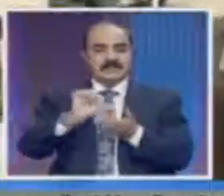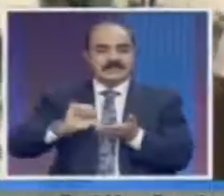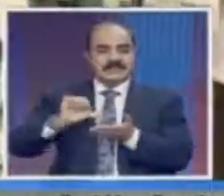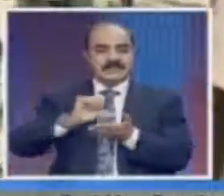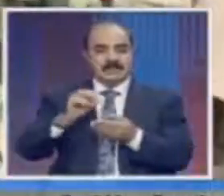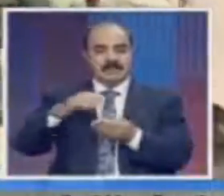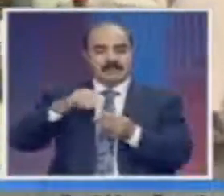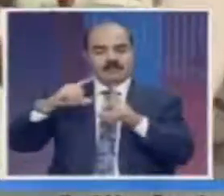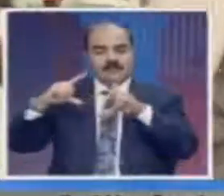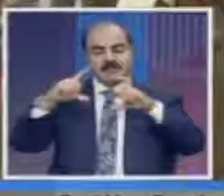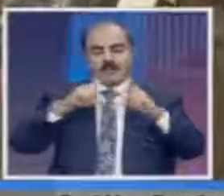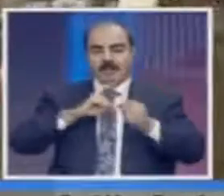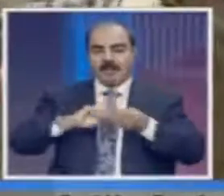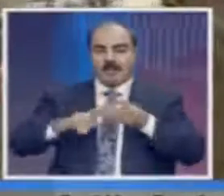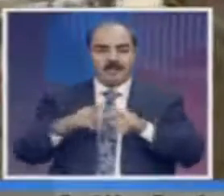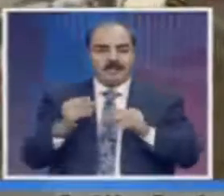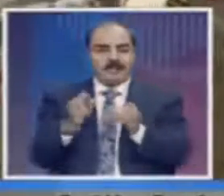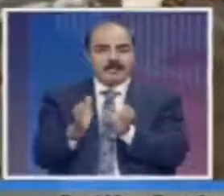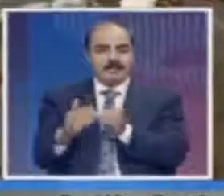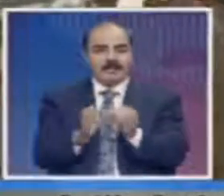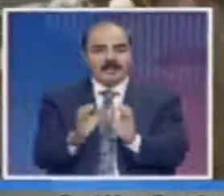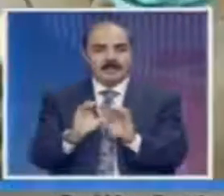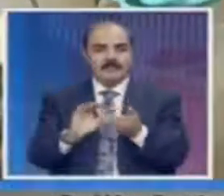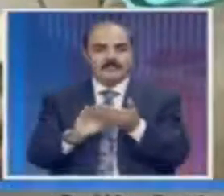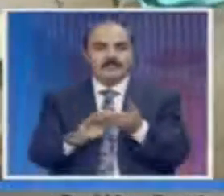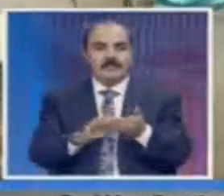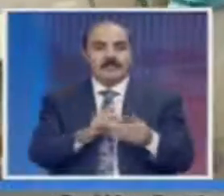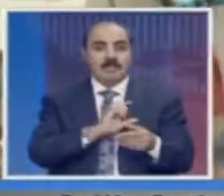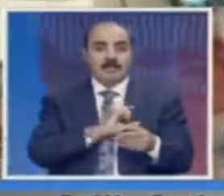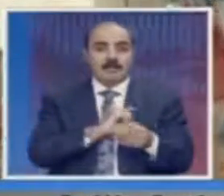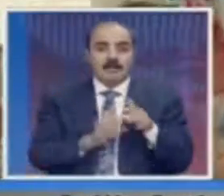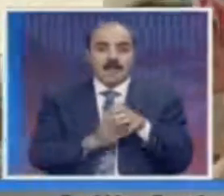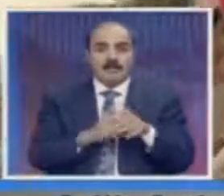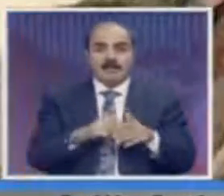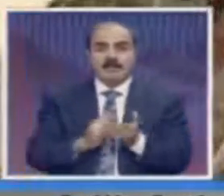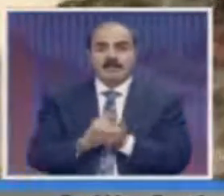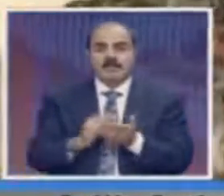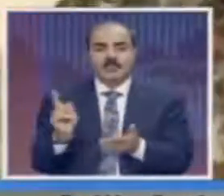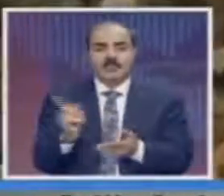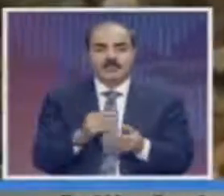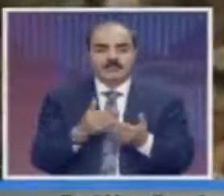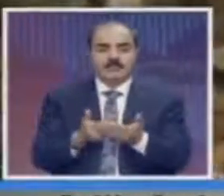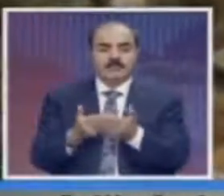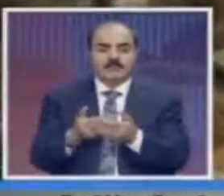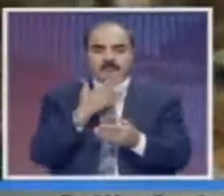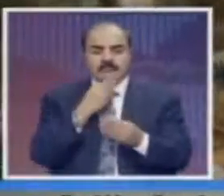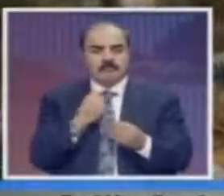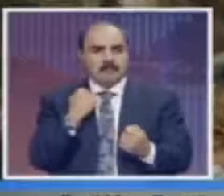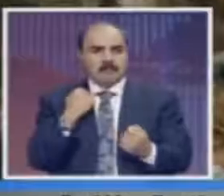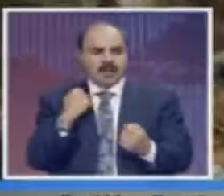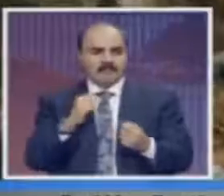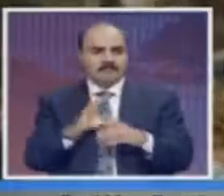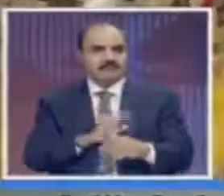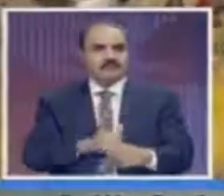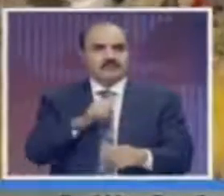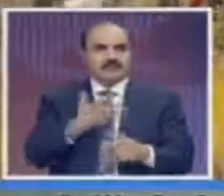والصور الفوتوغرافية والماكتات التي جسد من خلالها طلبة الجامعات والمدارس المصرية أروع بطولات جيشهم